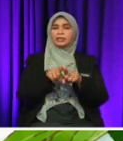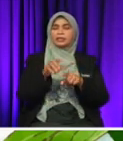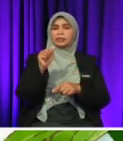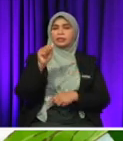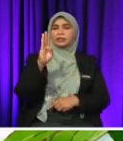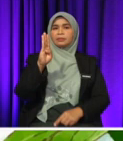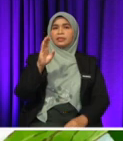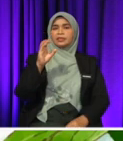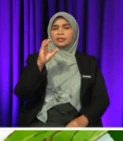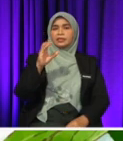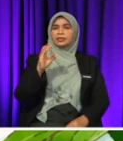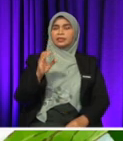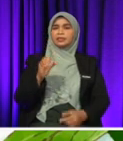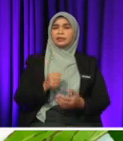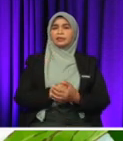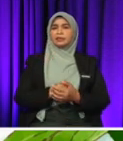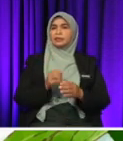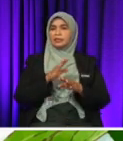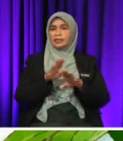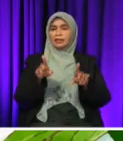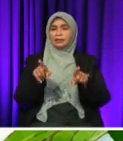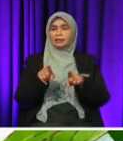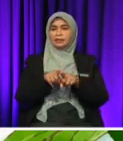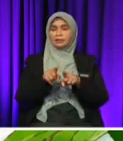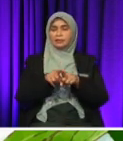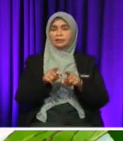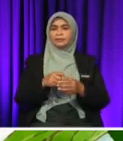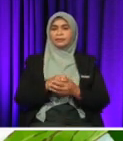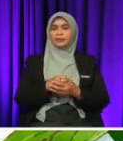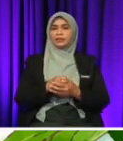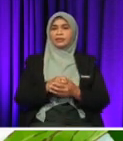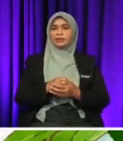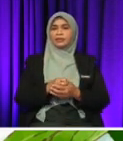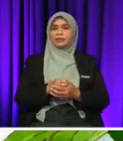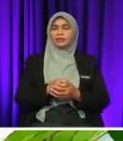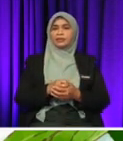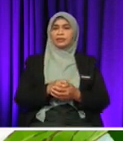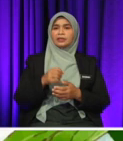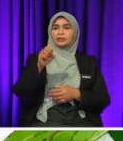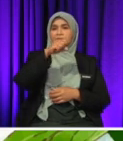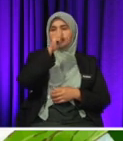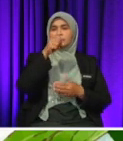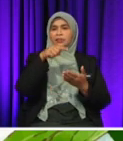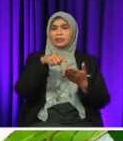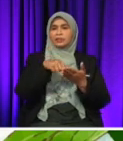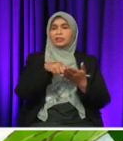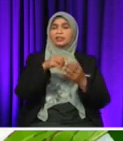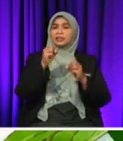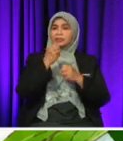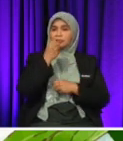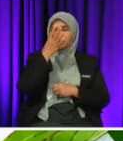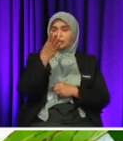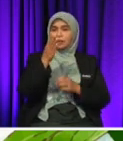abccccccc Oke Baik terima kasih Diana Mari kita lihat jawaban Diana Soalnya ini berbunyi Jelaskan